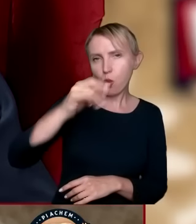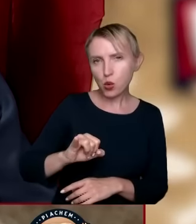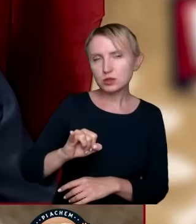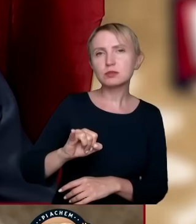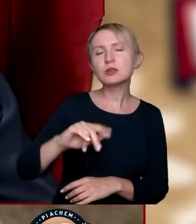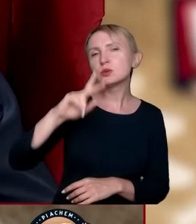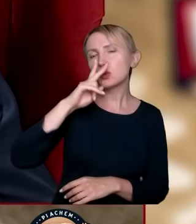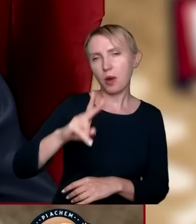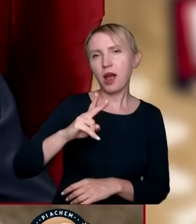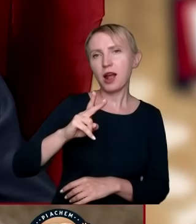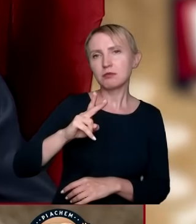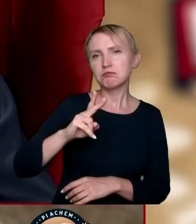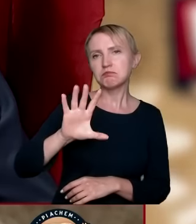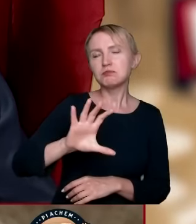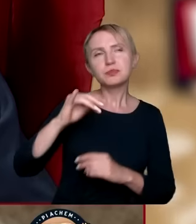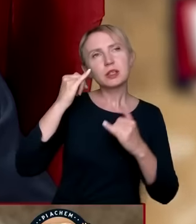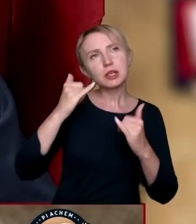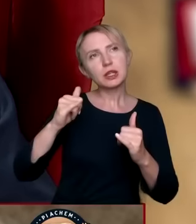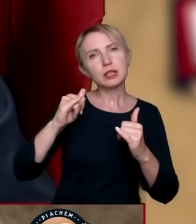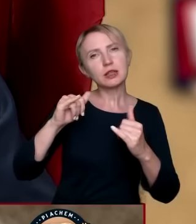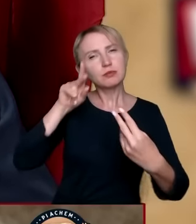zobaczmy jakby inny kontekst tej sprawy.